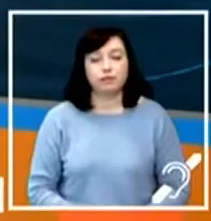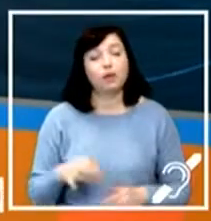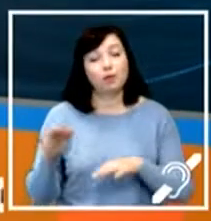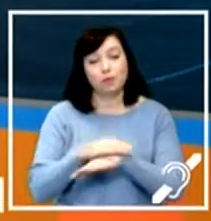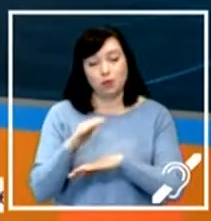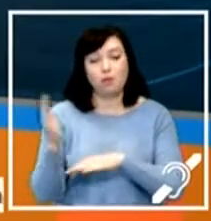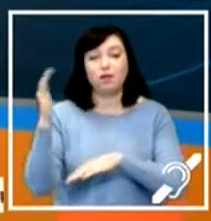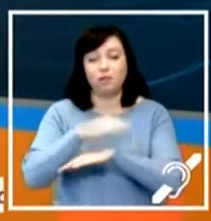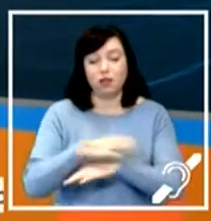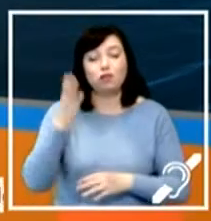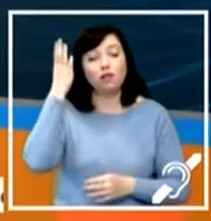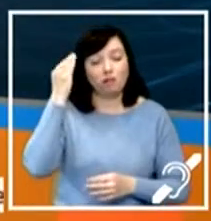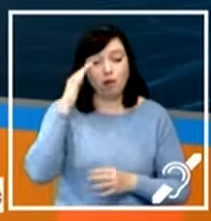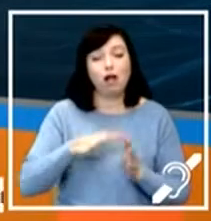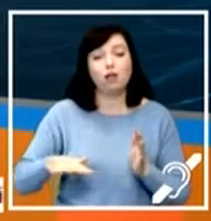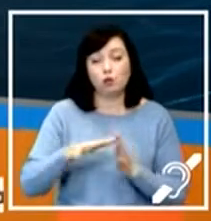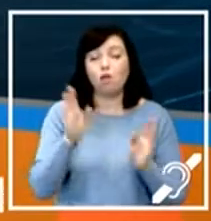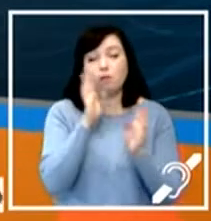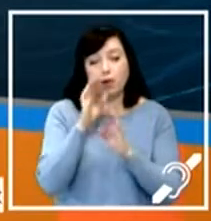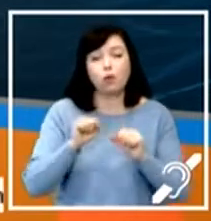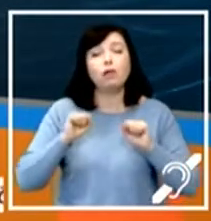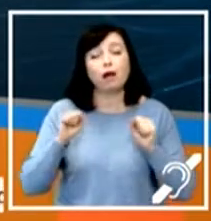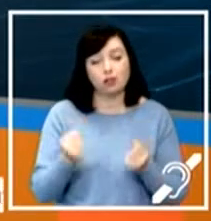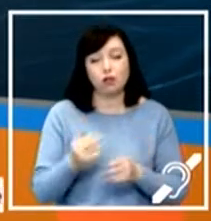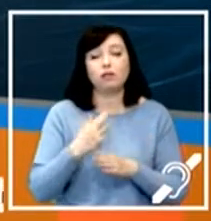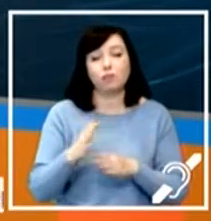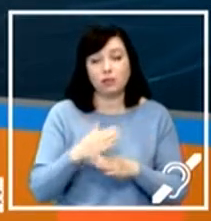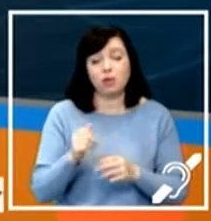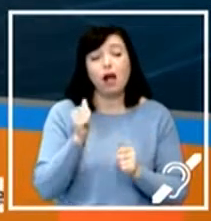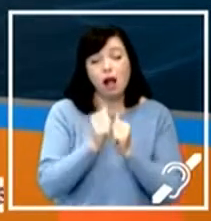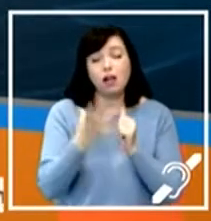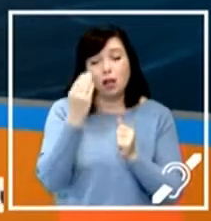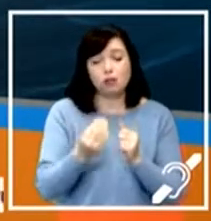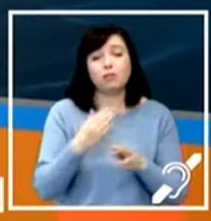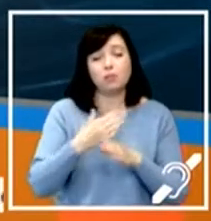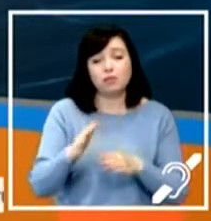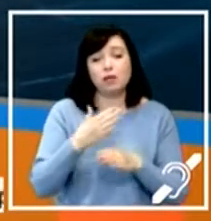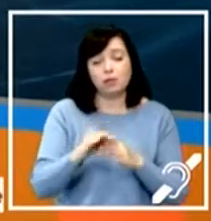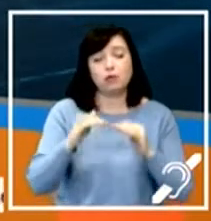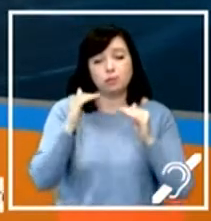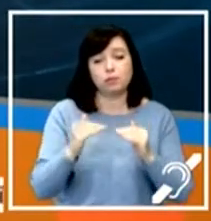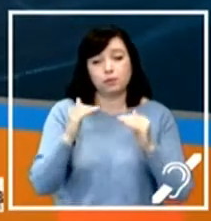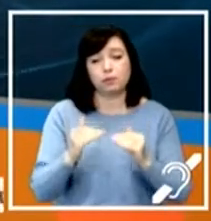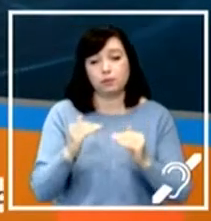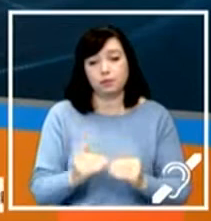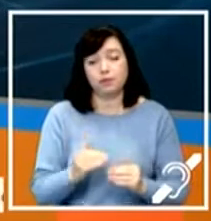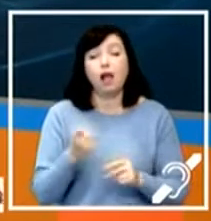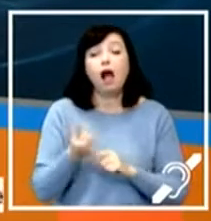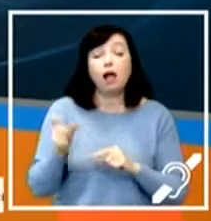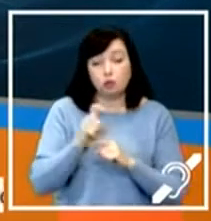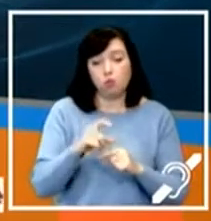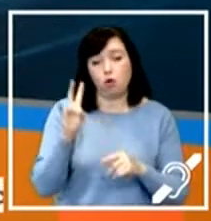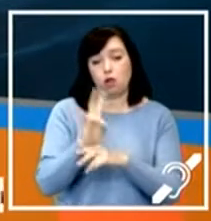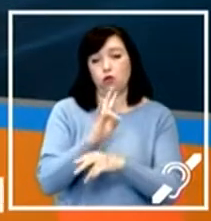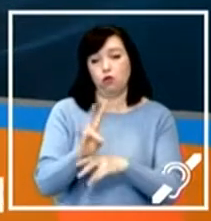Bine v-am găsit! În Republica Moldova, vremea se răcește treptat. De la o zi la alta, temperaturile devin din ce în ce mai scăzute, mai ales pe timp de